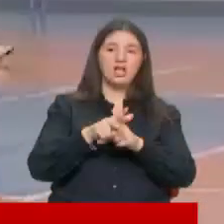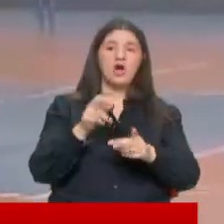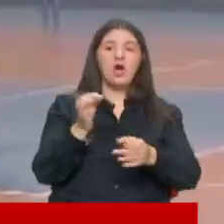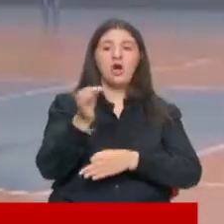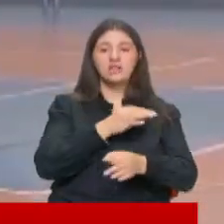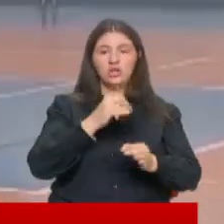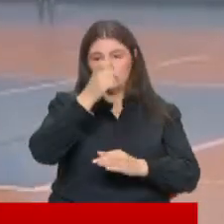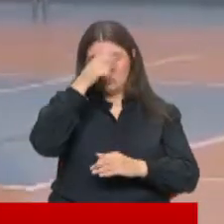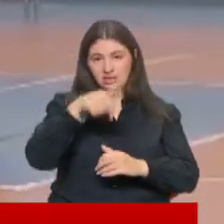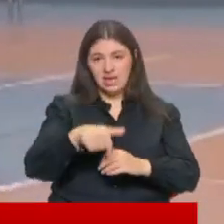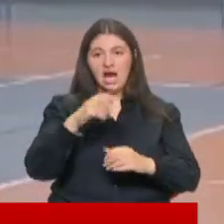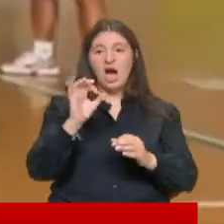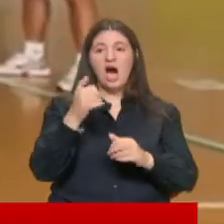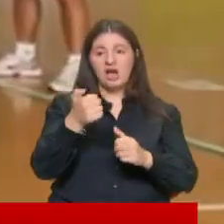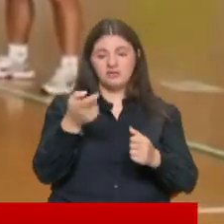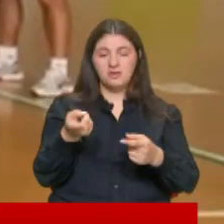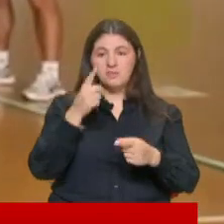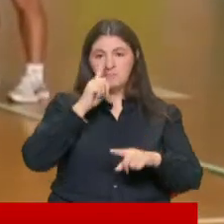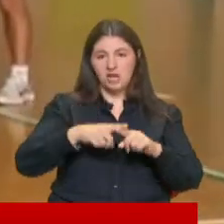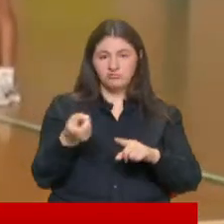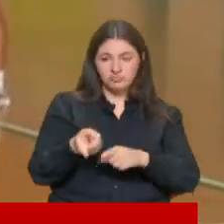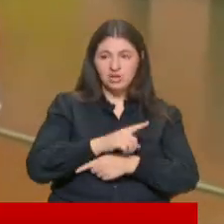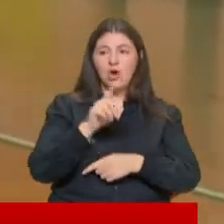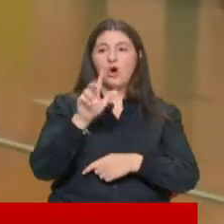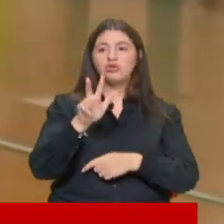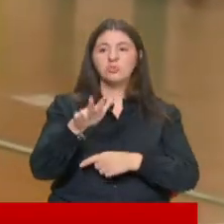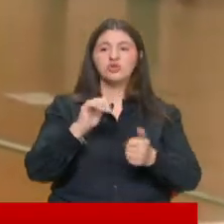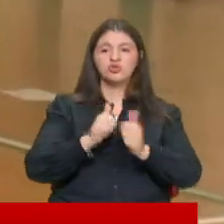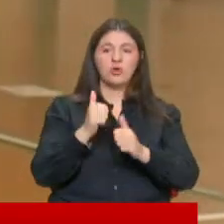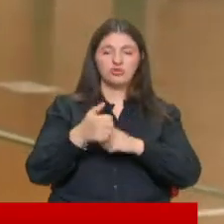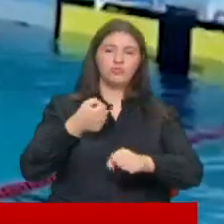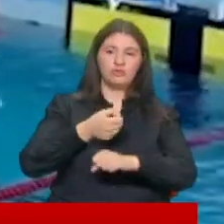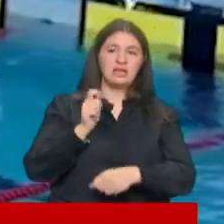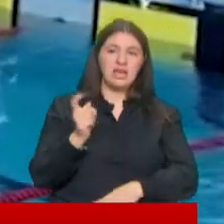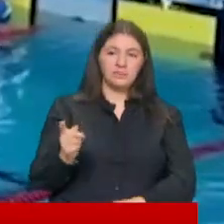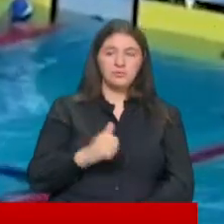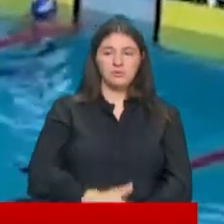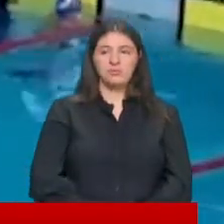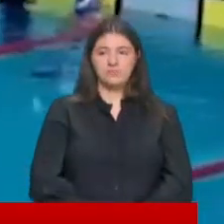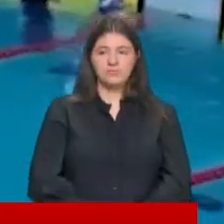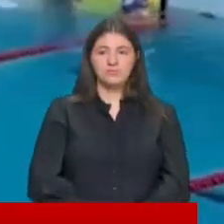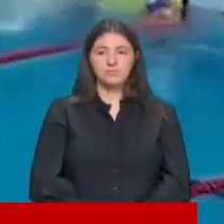organizasyonda Türkiye 6 branşta 35 özel sporcu ile mücadele ediyor